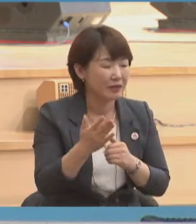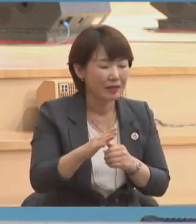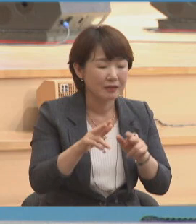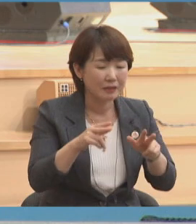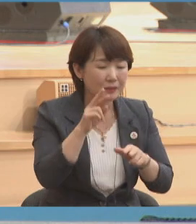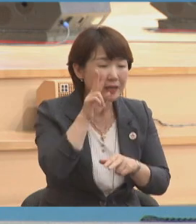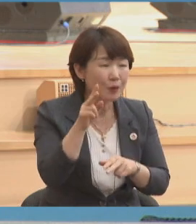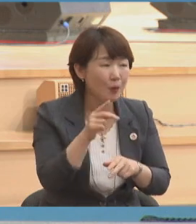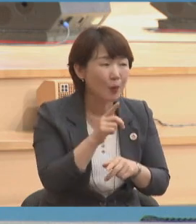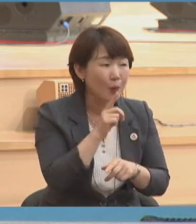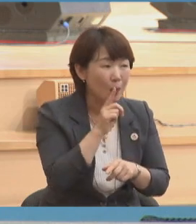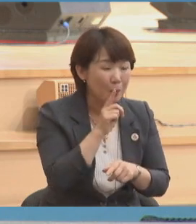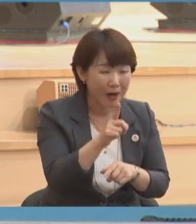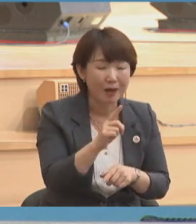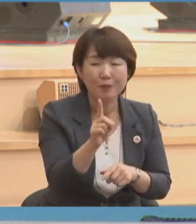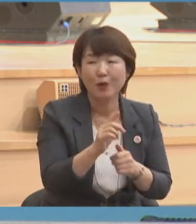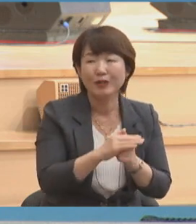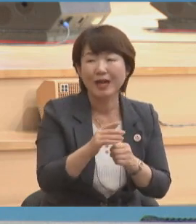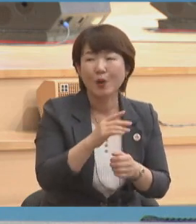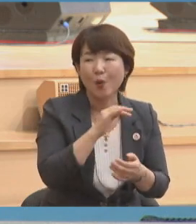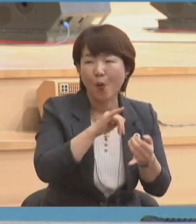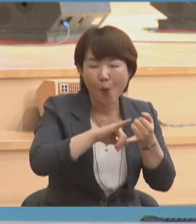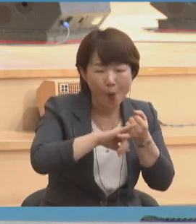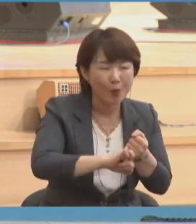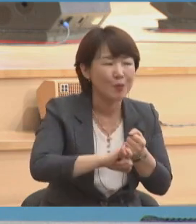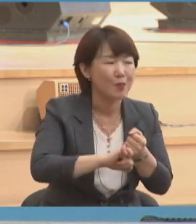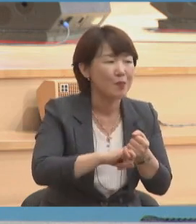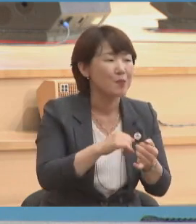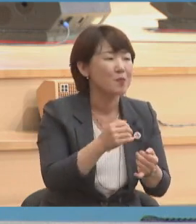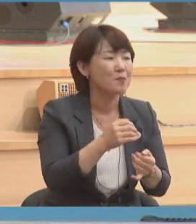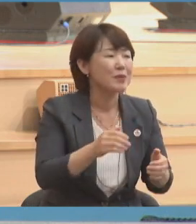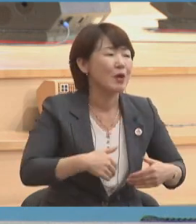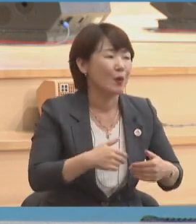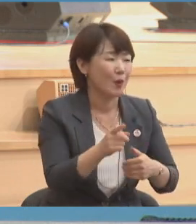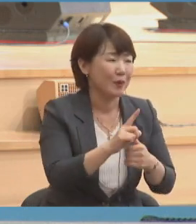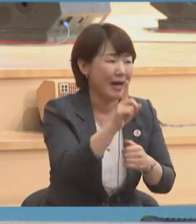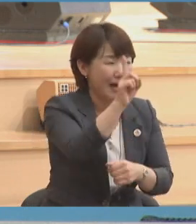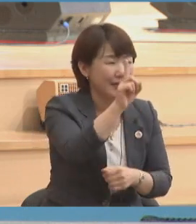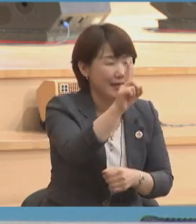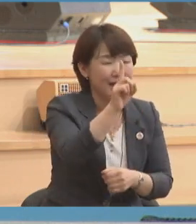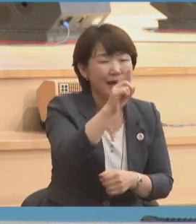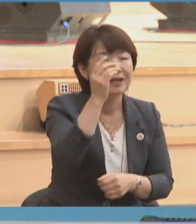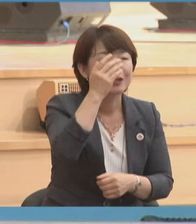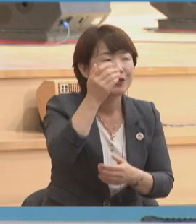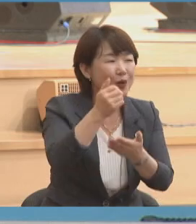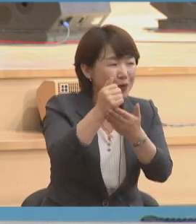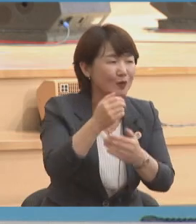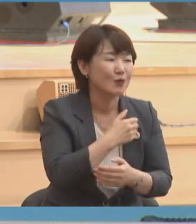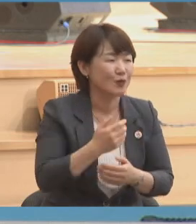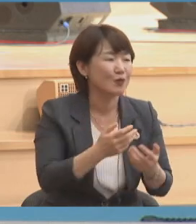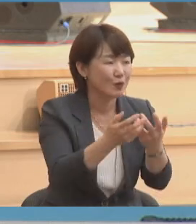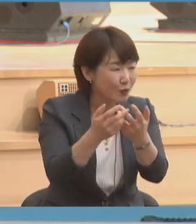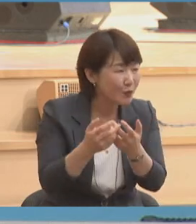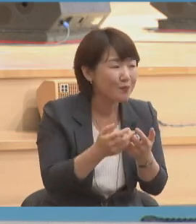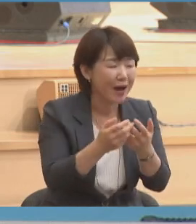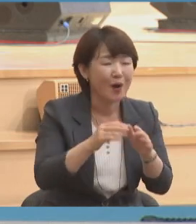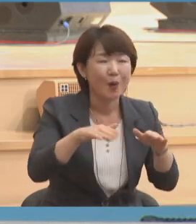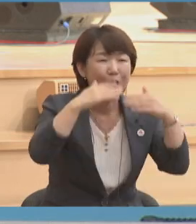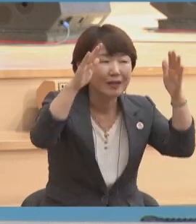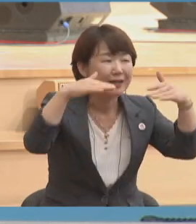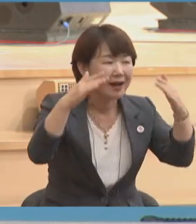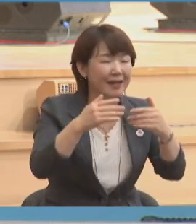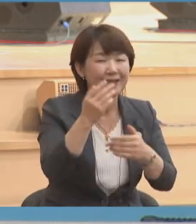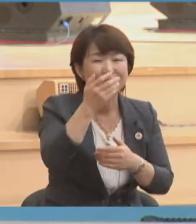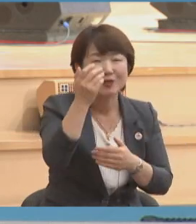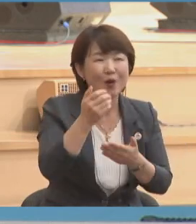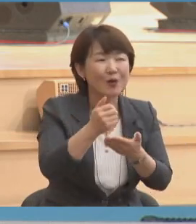우리에게 정말로 필요한 걸 제시해요. 그게 뭐라고요? 성령 충만. 올 가을 성령으로 그득